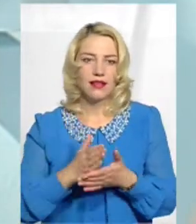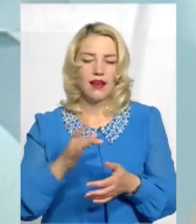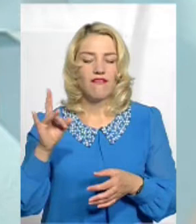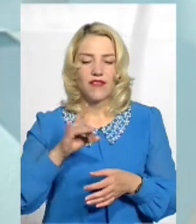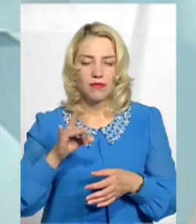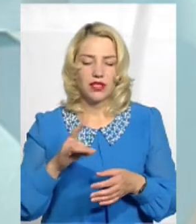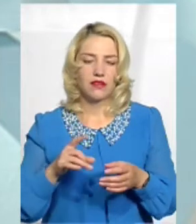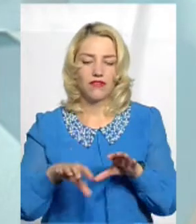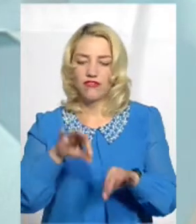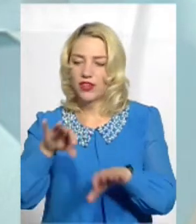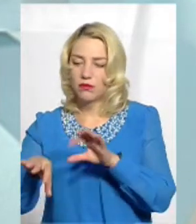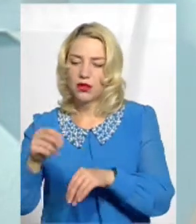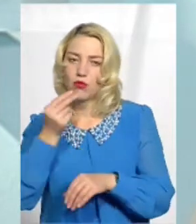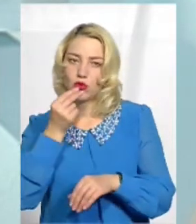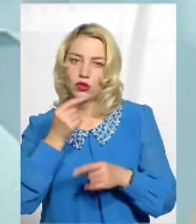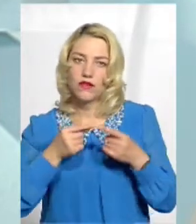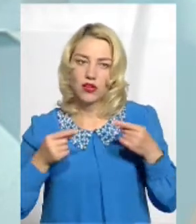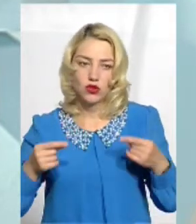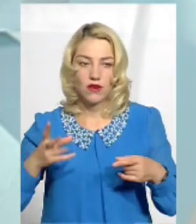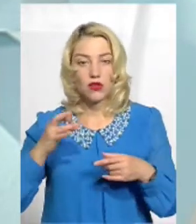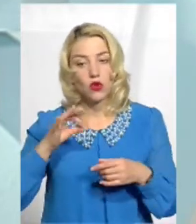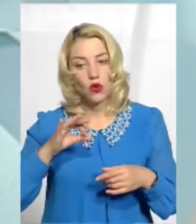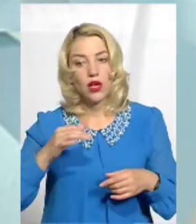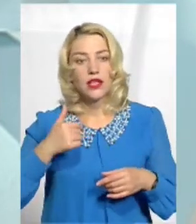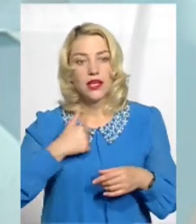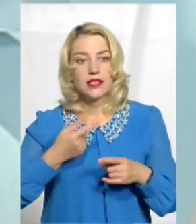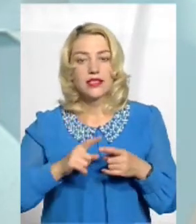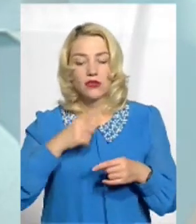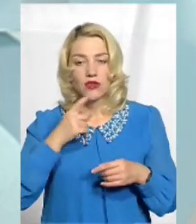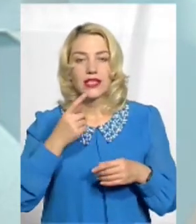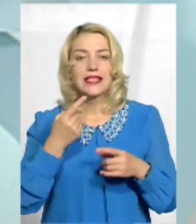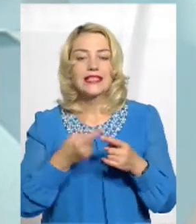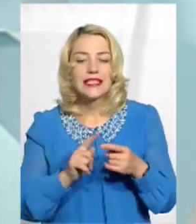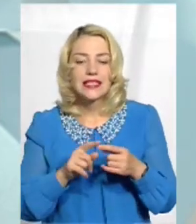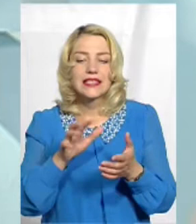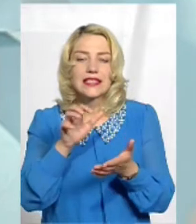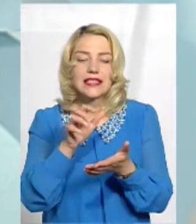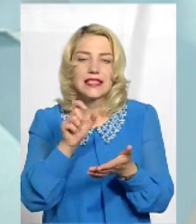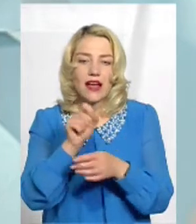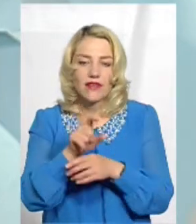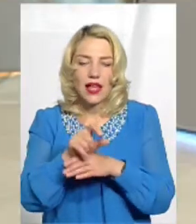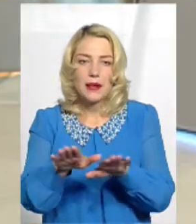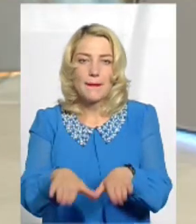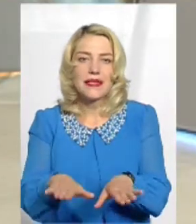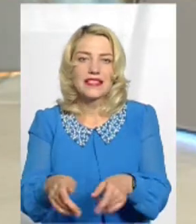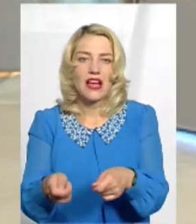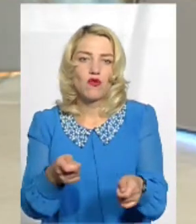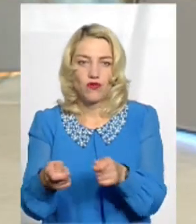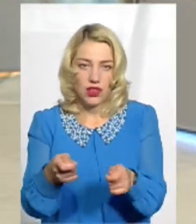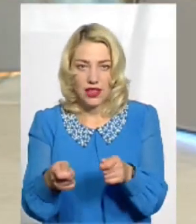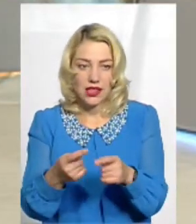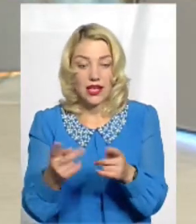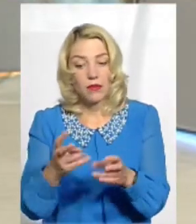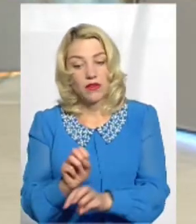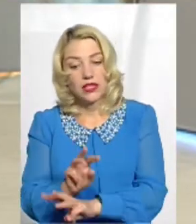харчування, але, знову ж таки, я хотів би наголосити, що це завдання засновників, тобто місцевих органів влади, які мають